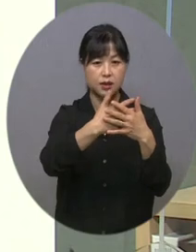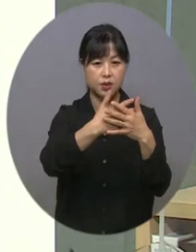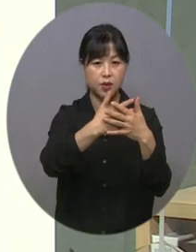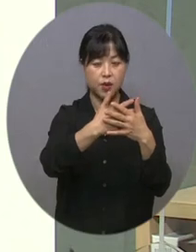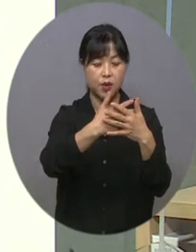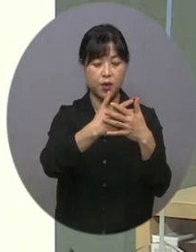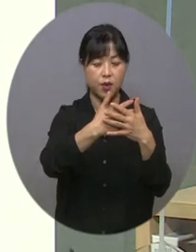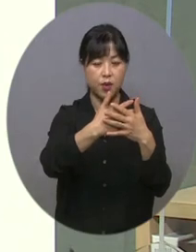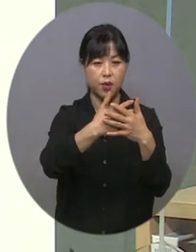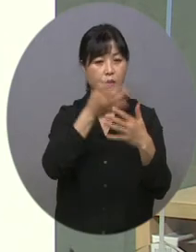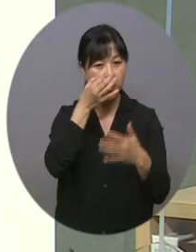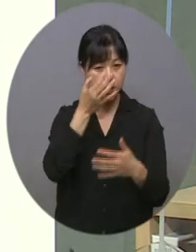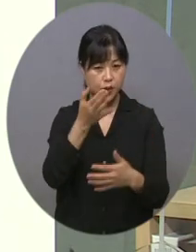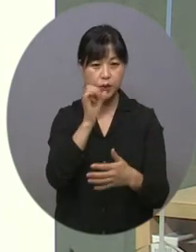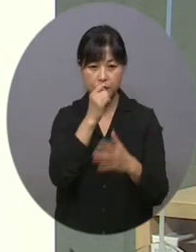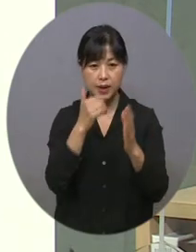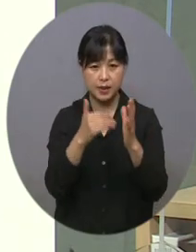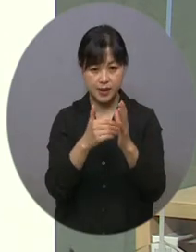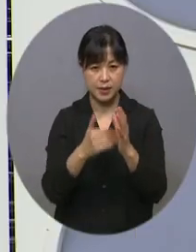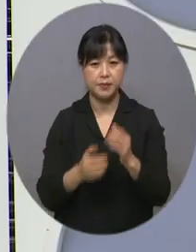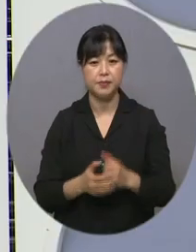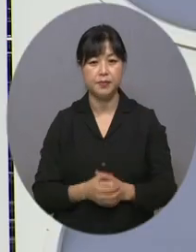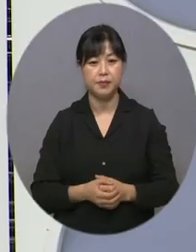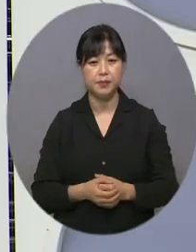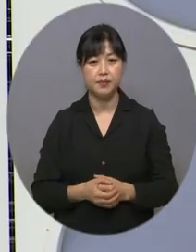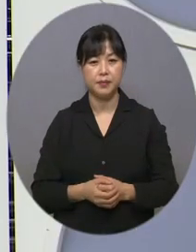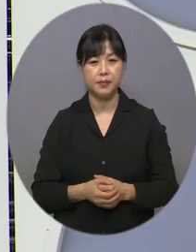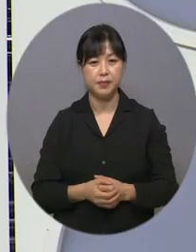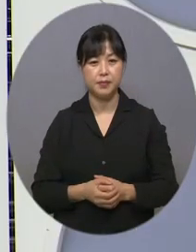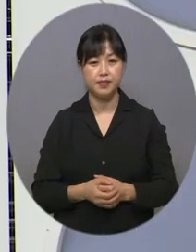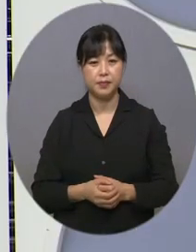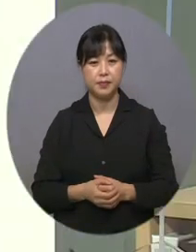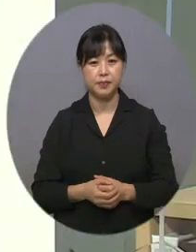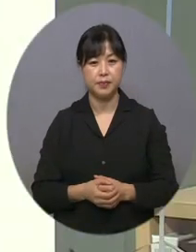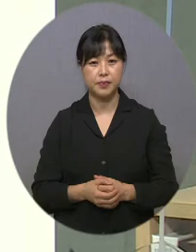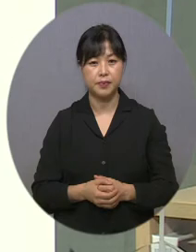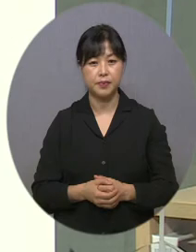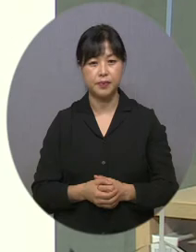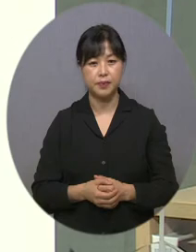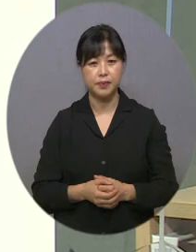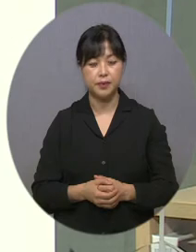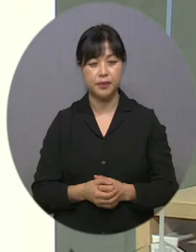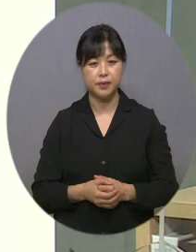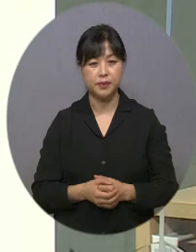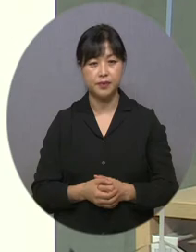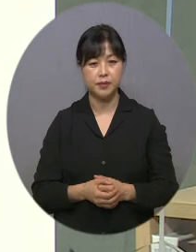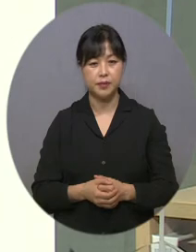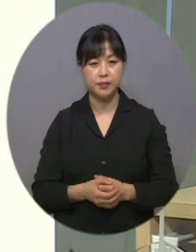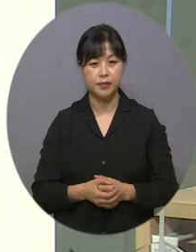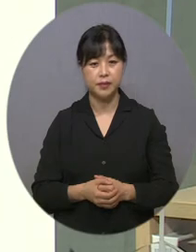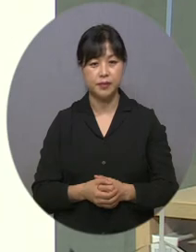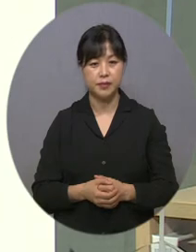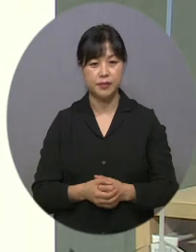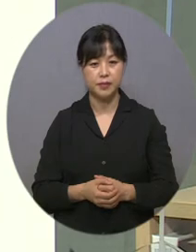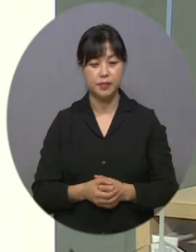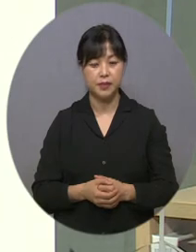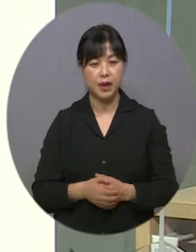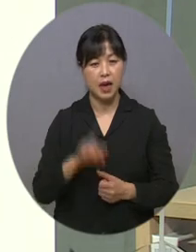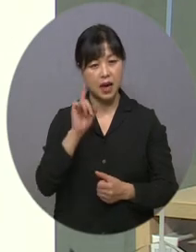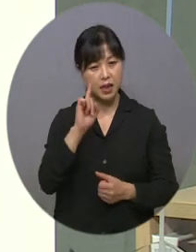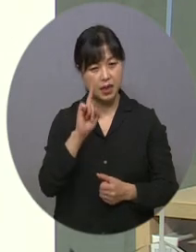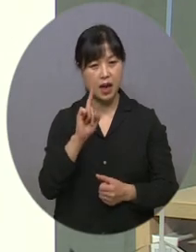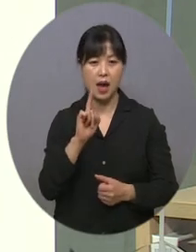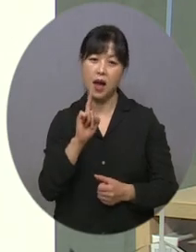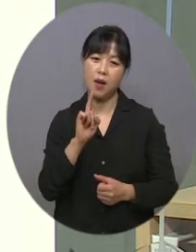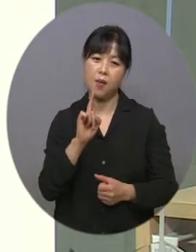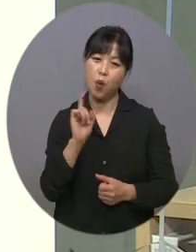이미 소개는 해드렸습니다만 예. 그래도 꼬집어서 예. 얘기를 한다면은